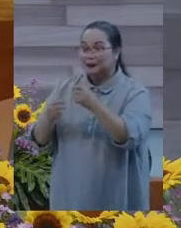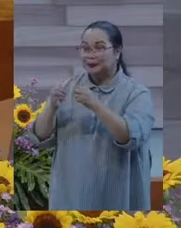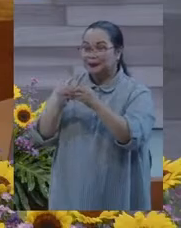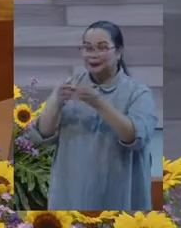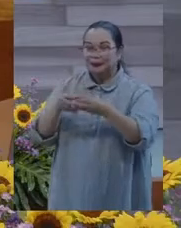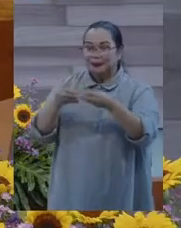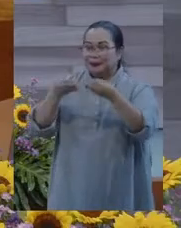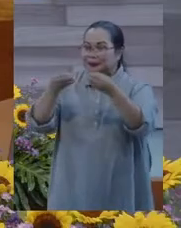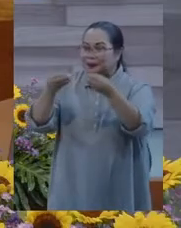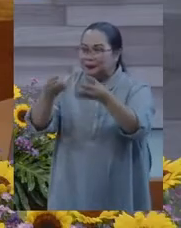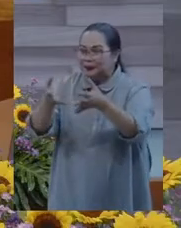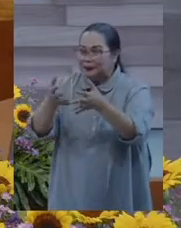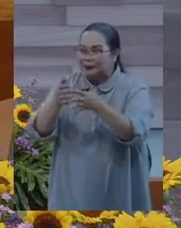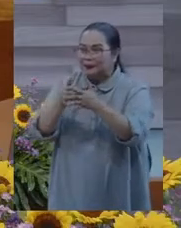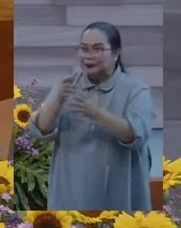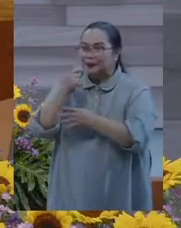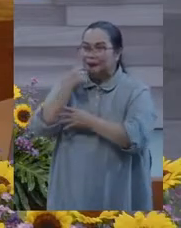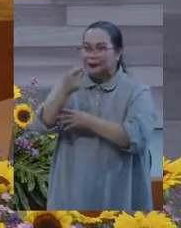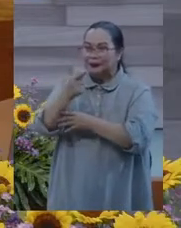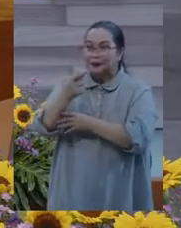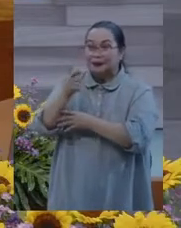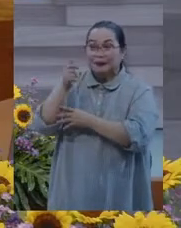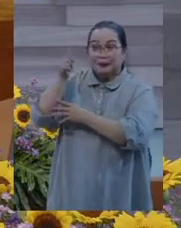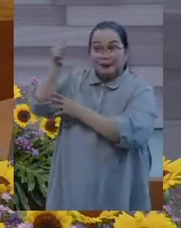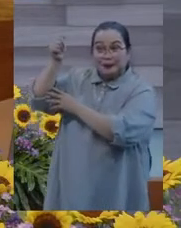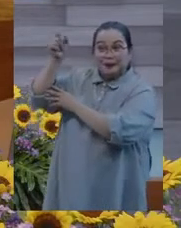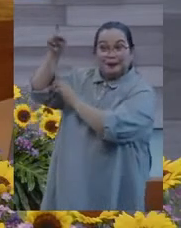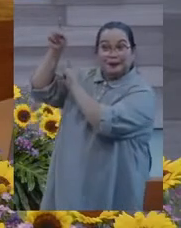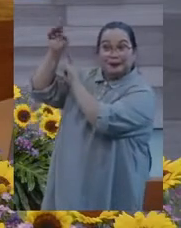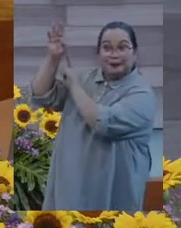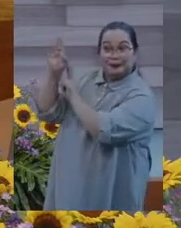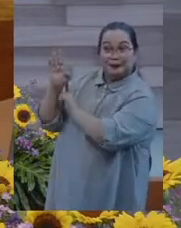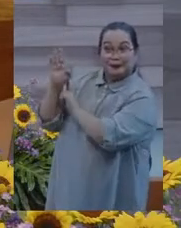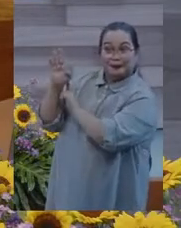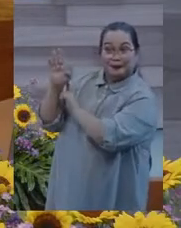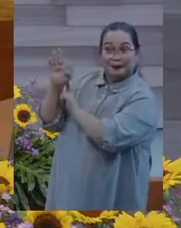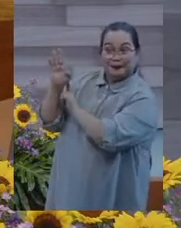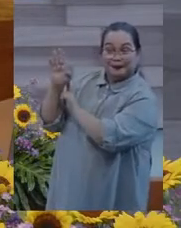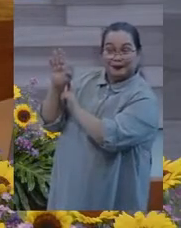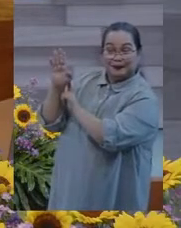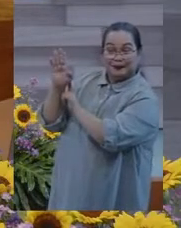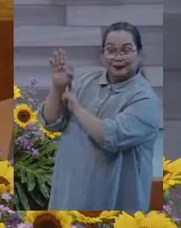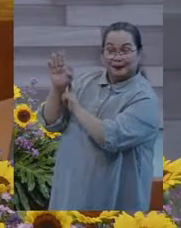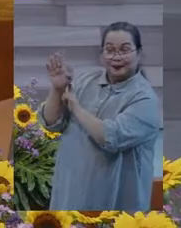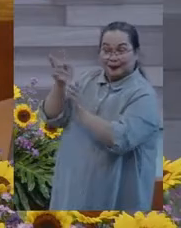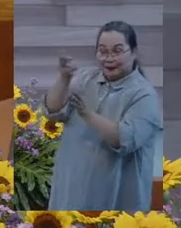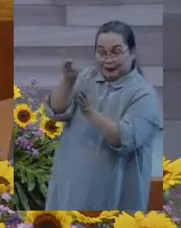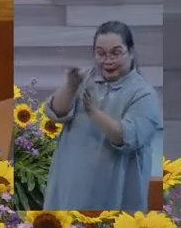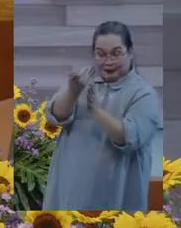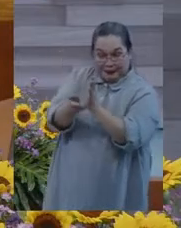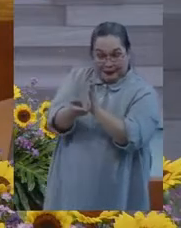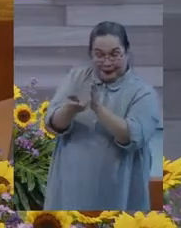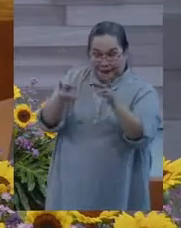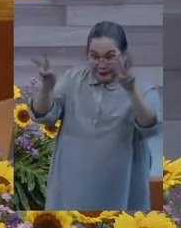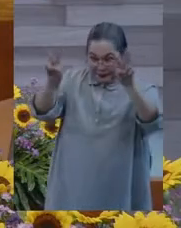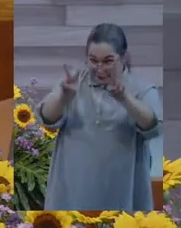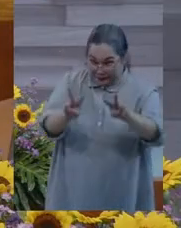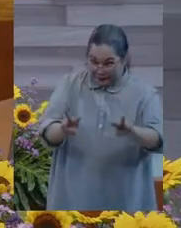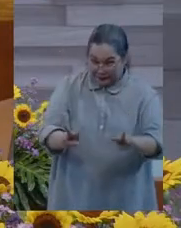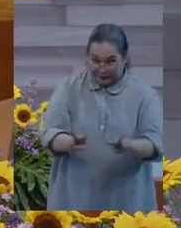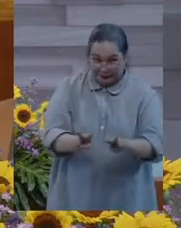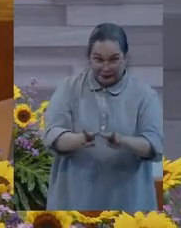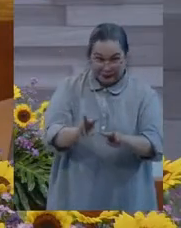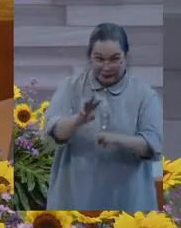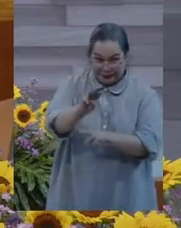him, and he, ang Diyos, no, buried him in the valley in the land of